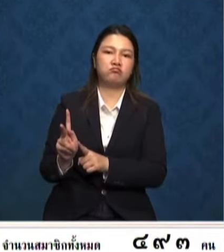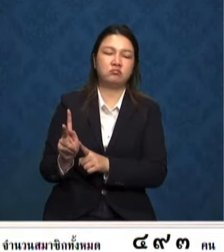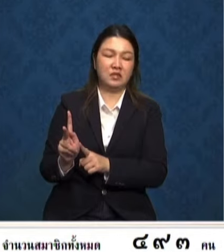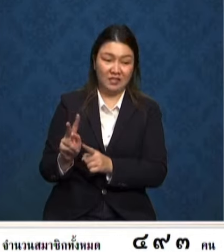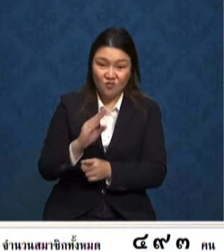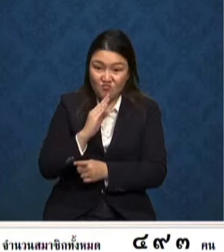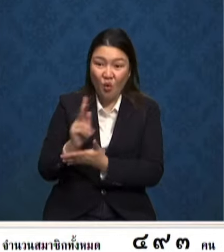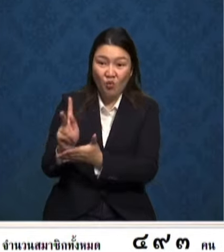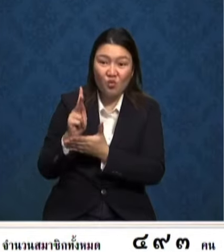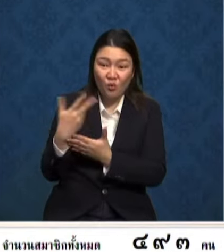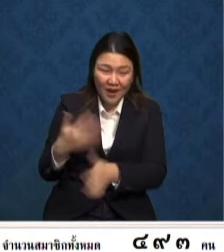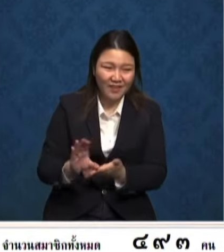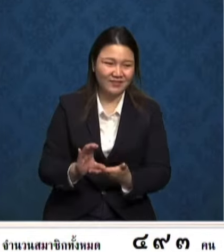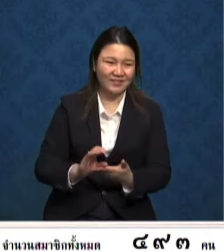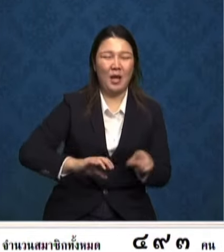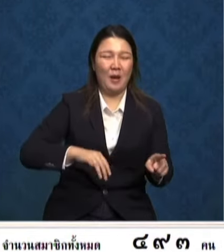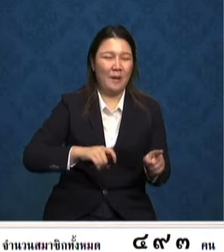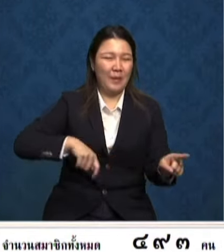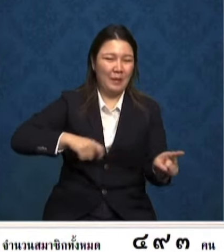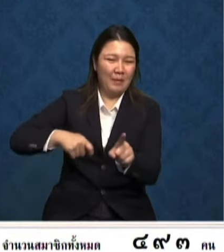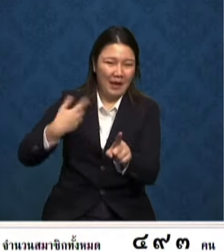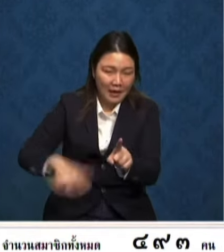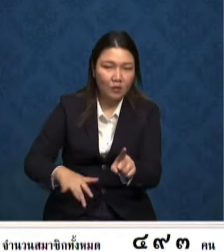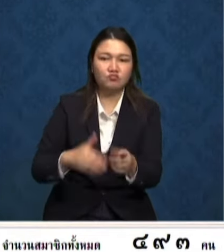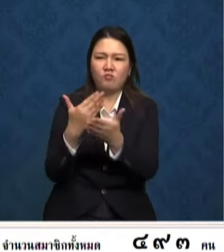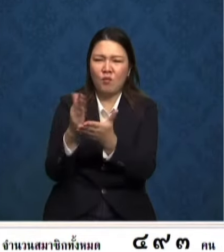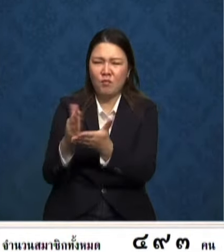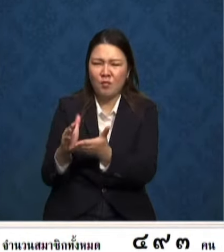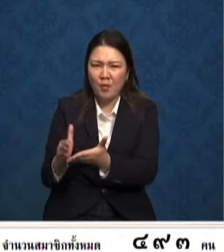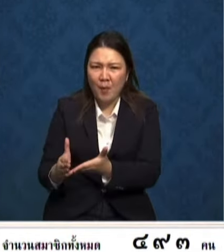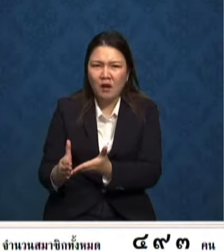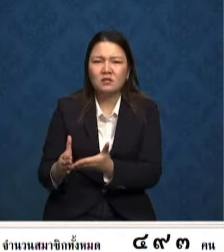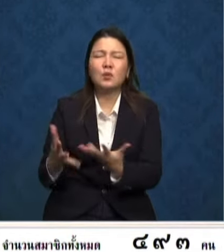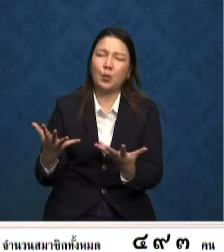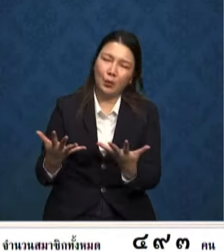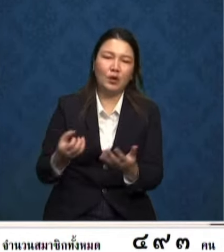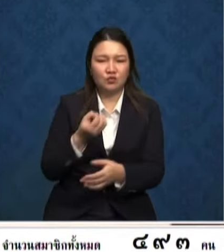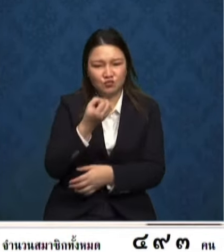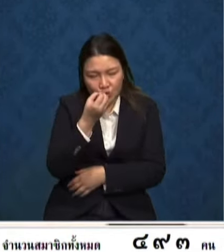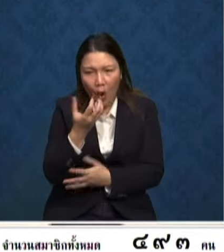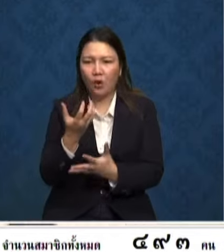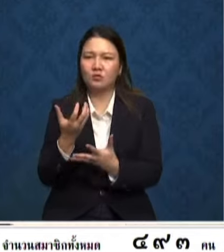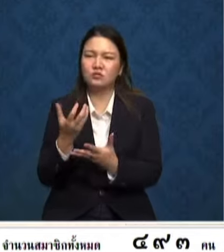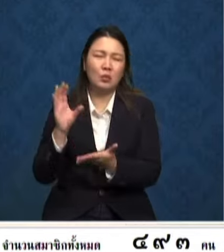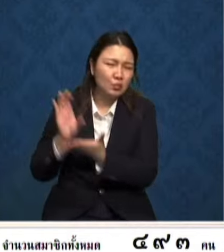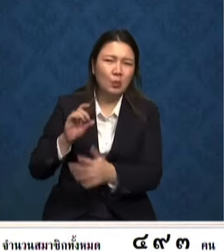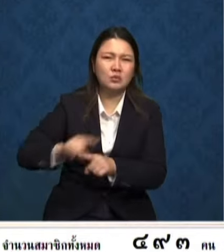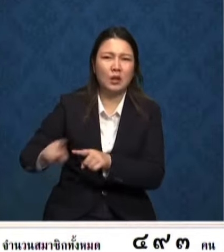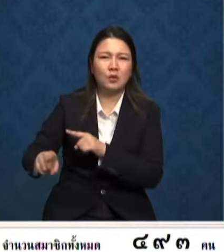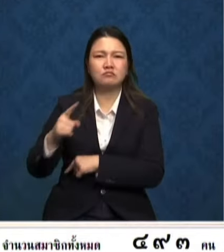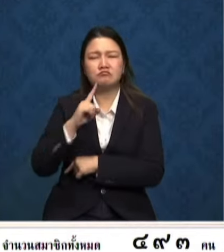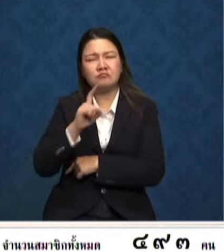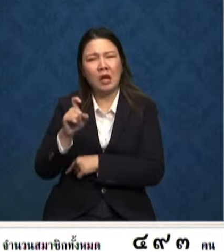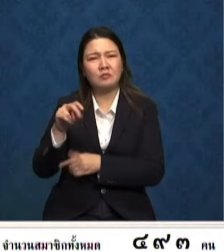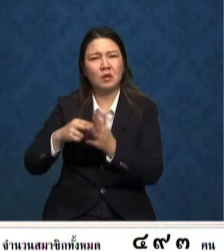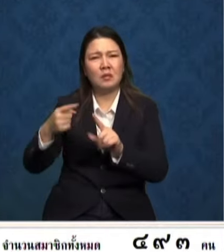เบี้ยมาชำระคืนในอนาคตทั้งหมดหนี้ของรัฐบาลเป็นเช่นไร